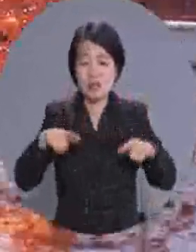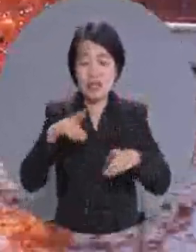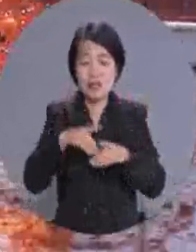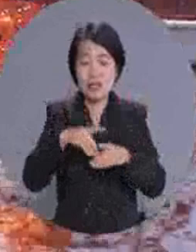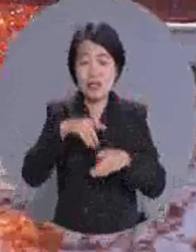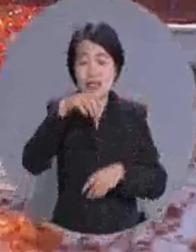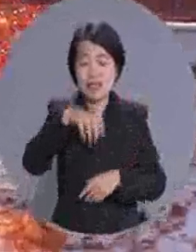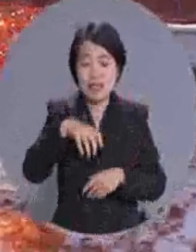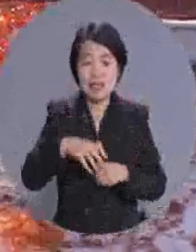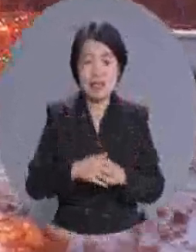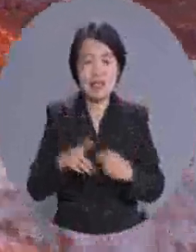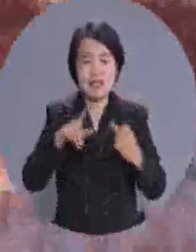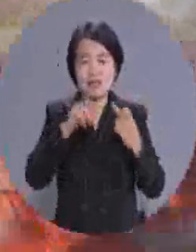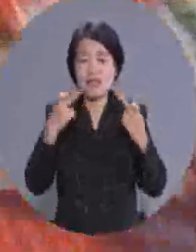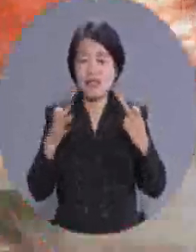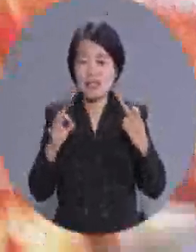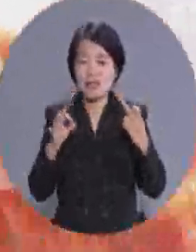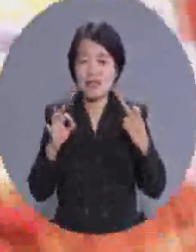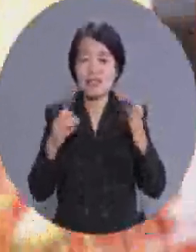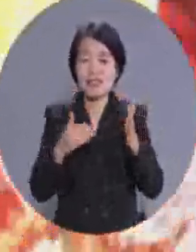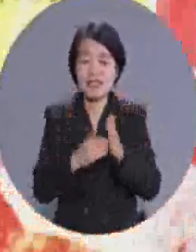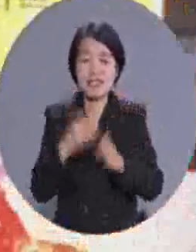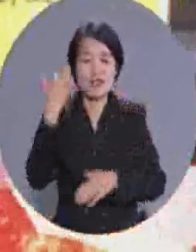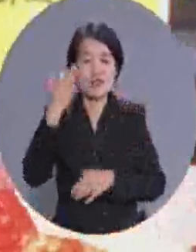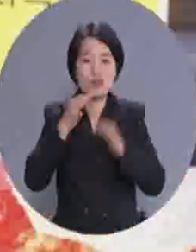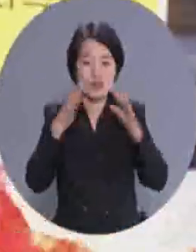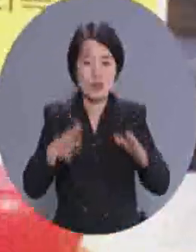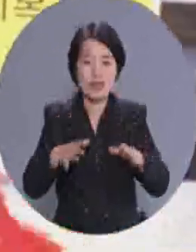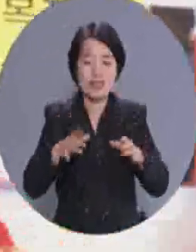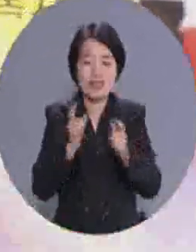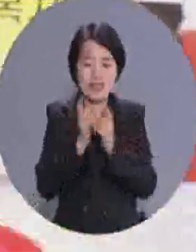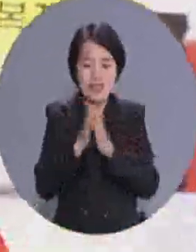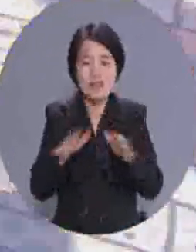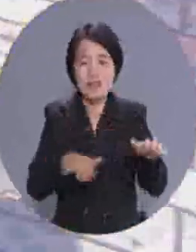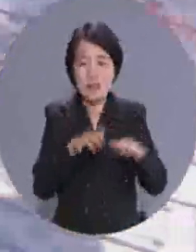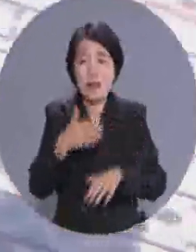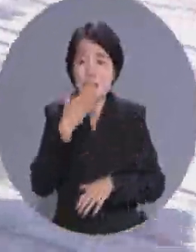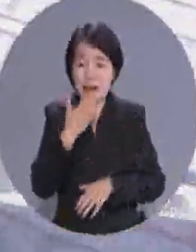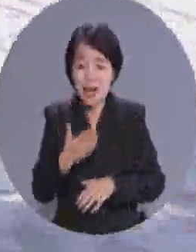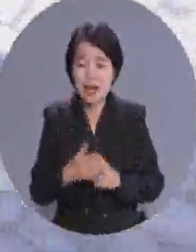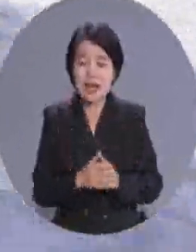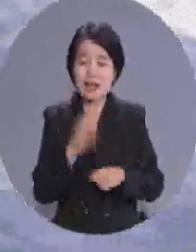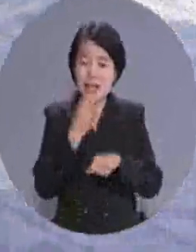김치타운에서 다음 달 10일까지 19일간 시민들이 직접 담글 수도 있고